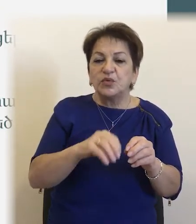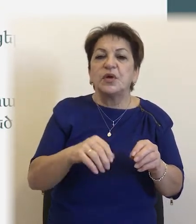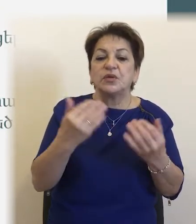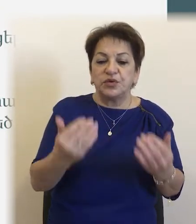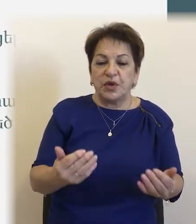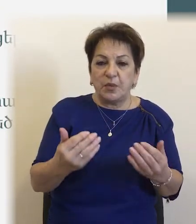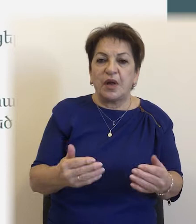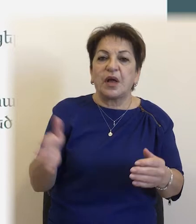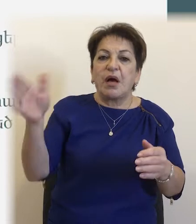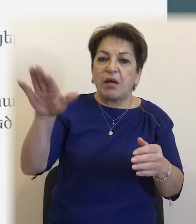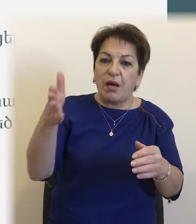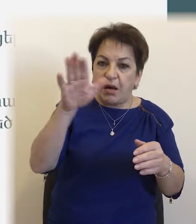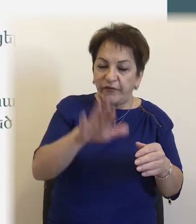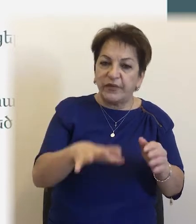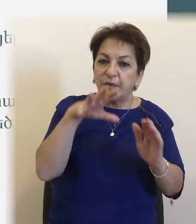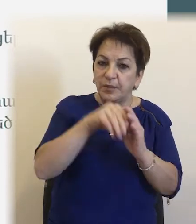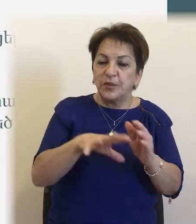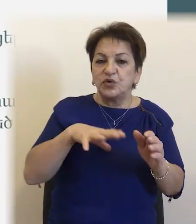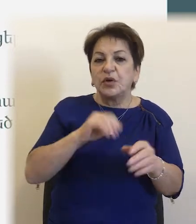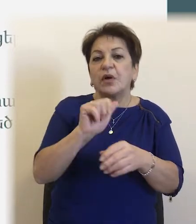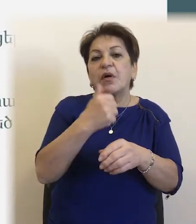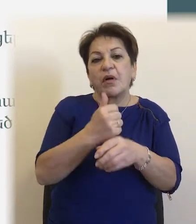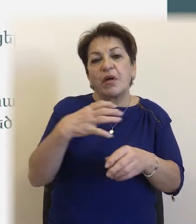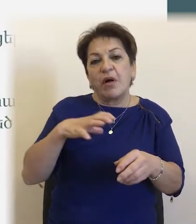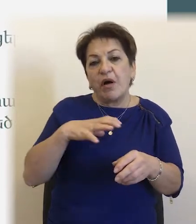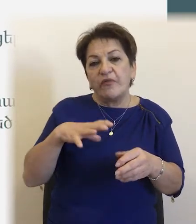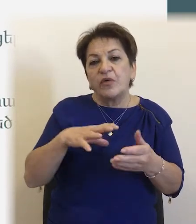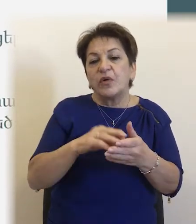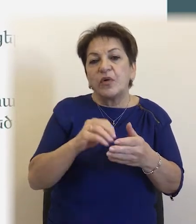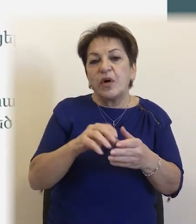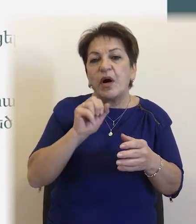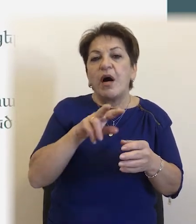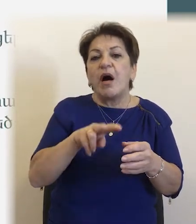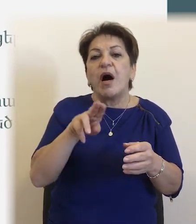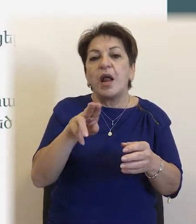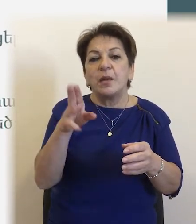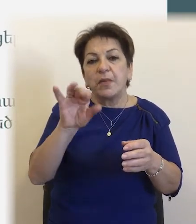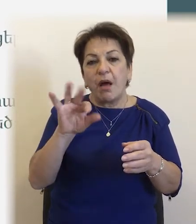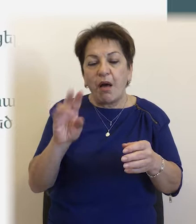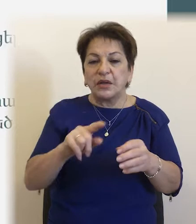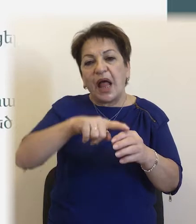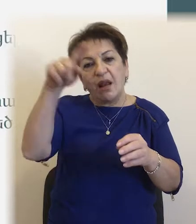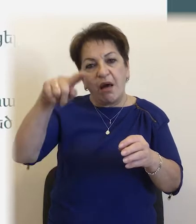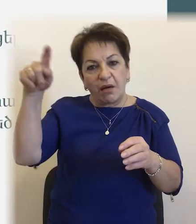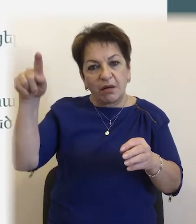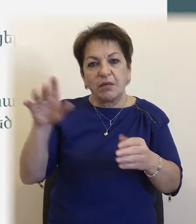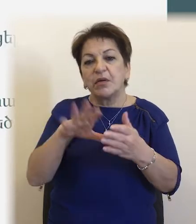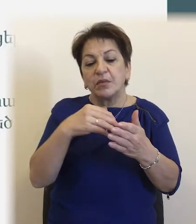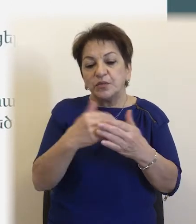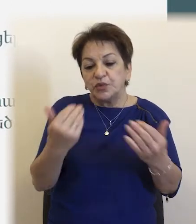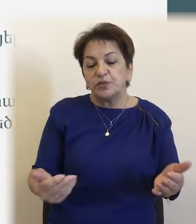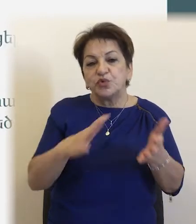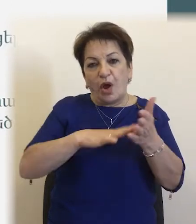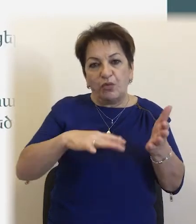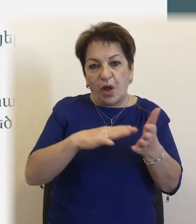Հառապետության ժամանակագից ռելևի ծևավորման կործում կլխավոր տերը պատկանել է ալպյան լերնակազմությանը, որն